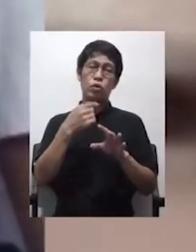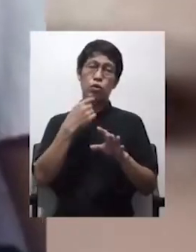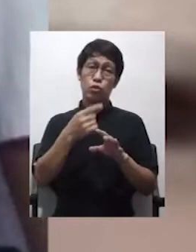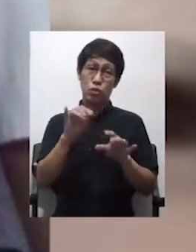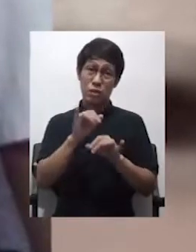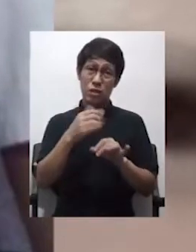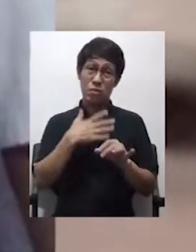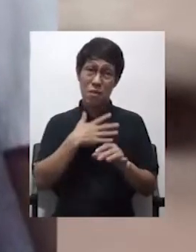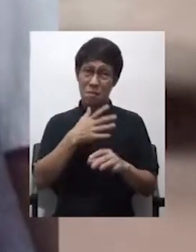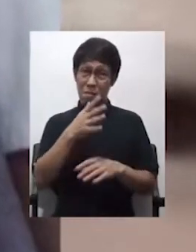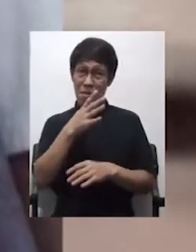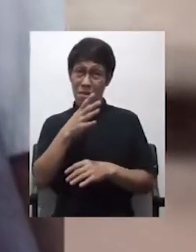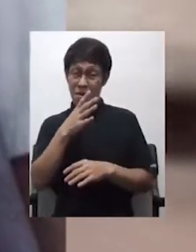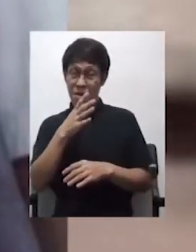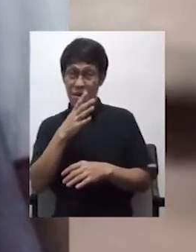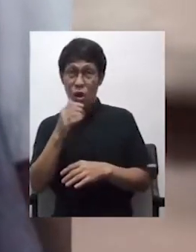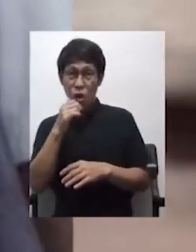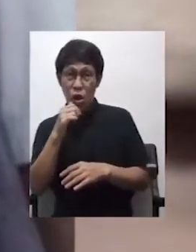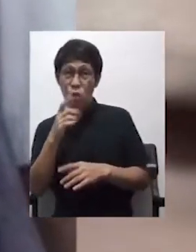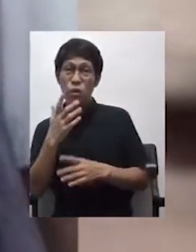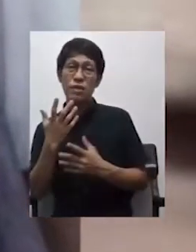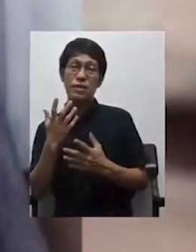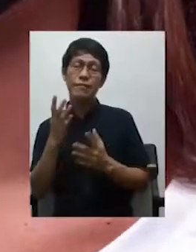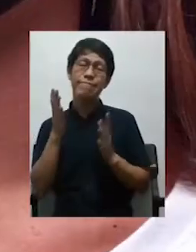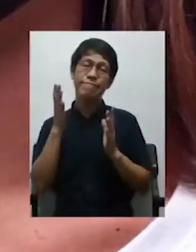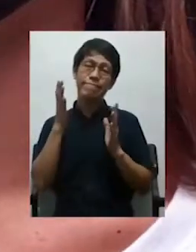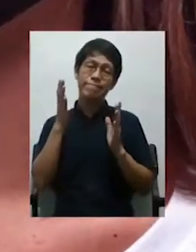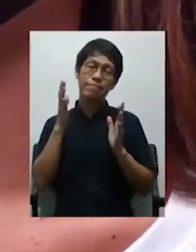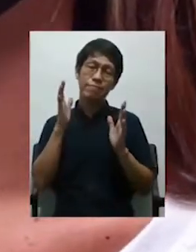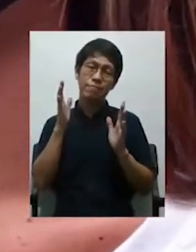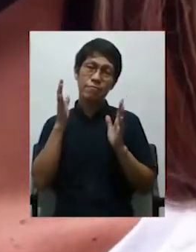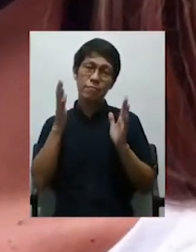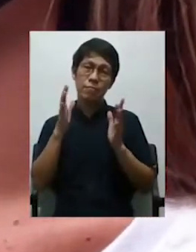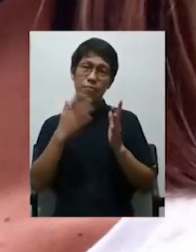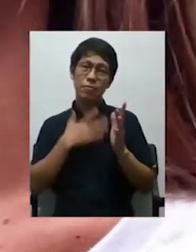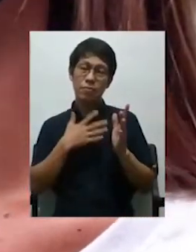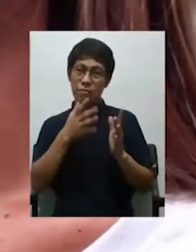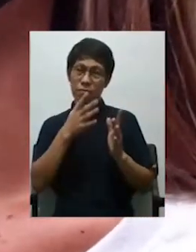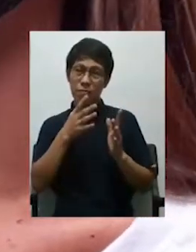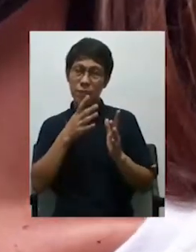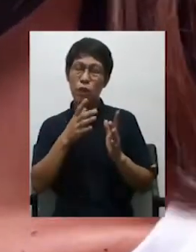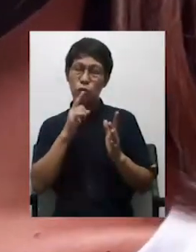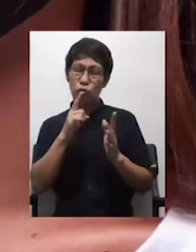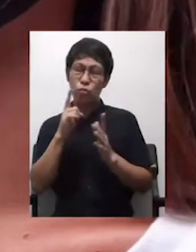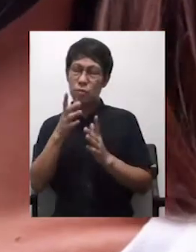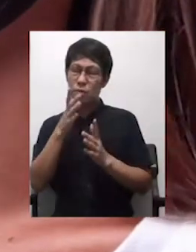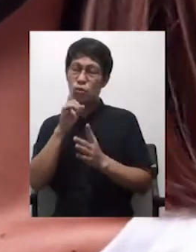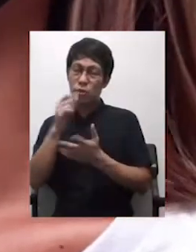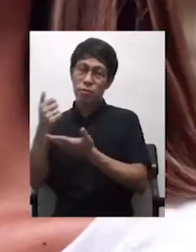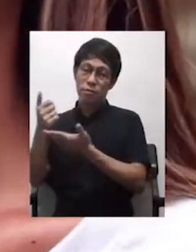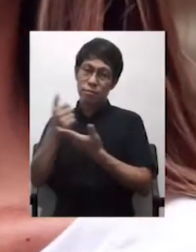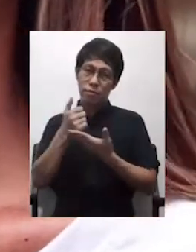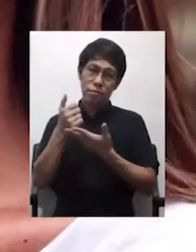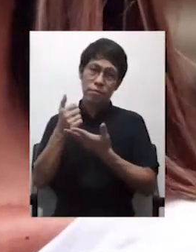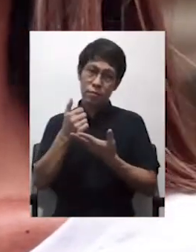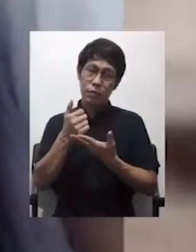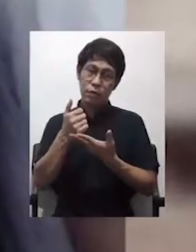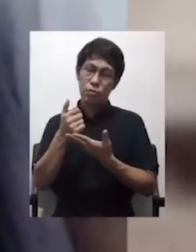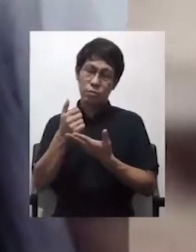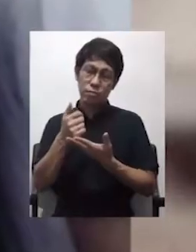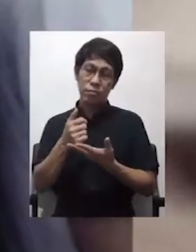ko, lagi ko siya nakakakwentuhan. Kaya laking bagay din talaga na may magulang ka pa